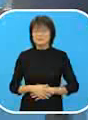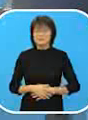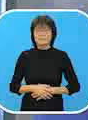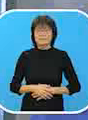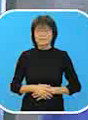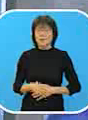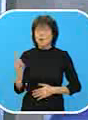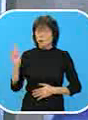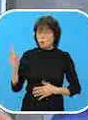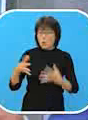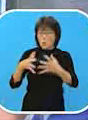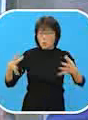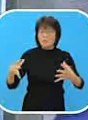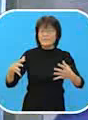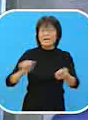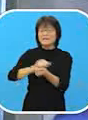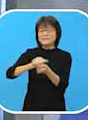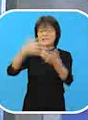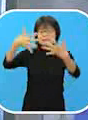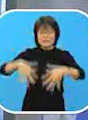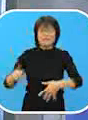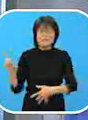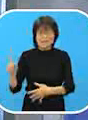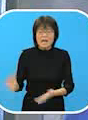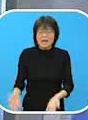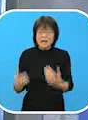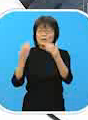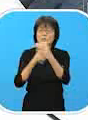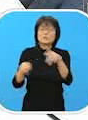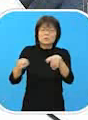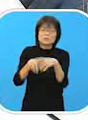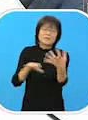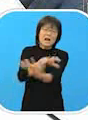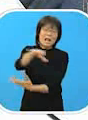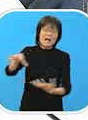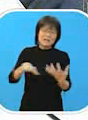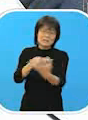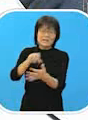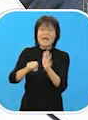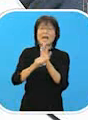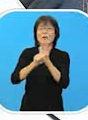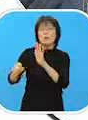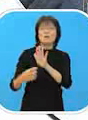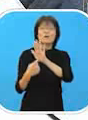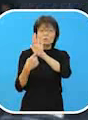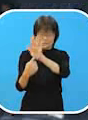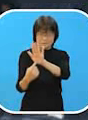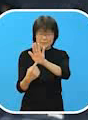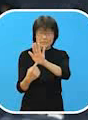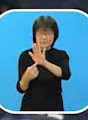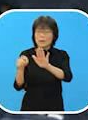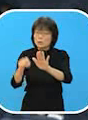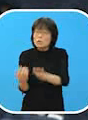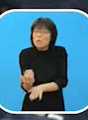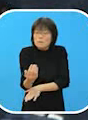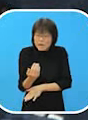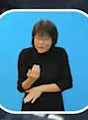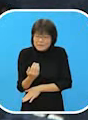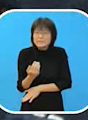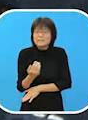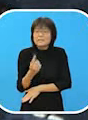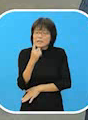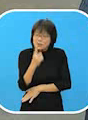します。この大型の洗濯機で軽石と一緒に洗ってですね、中古感を出すんですが、 はい、 この前にです